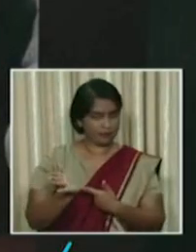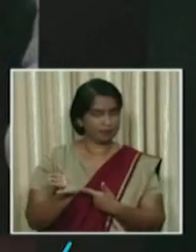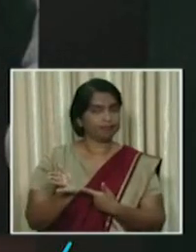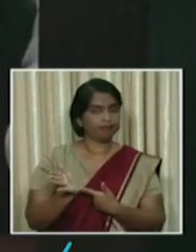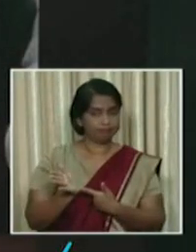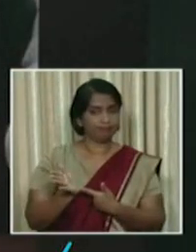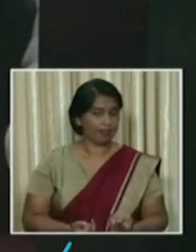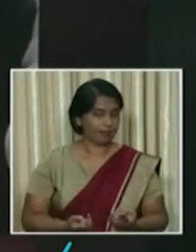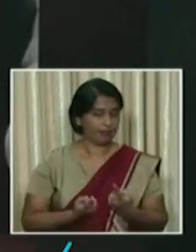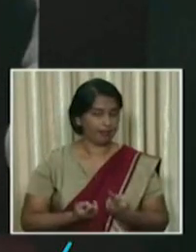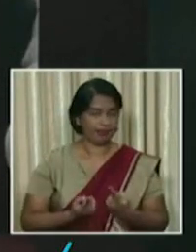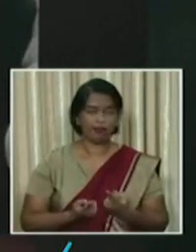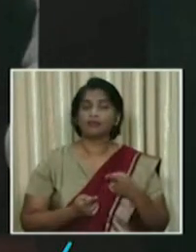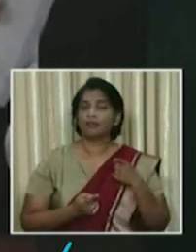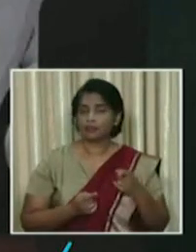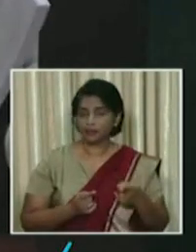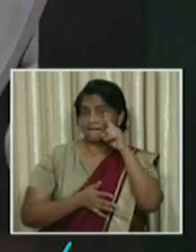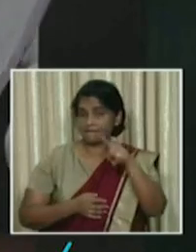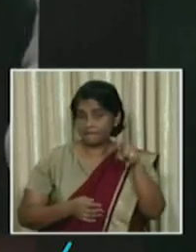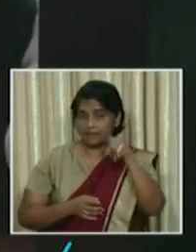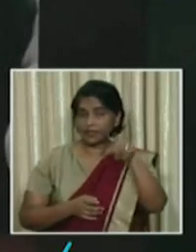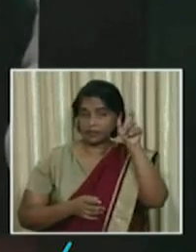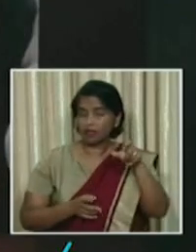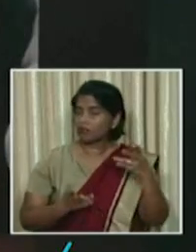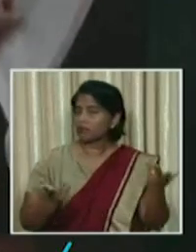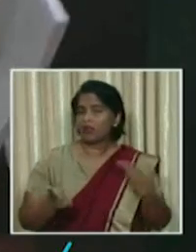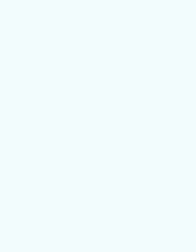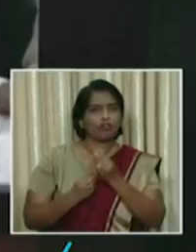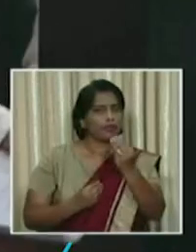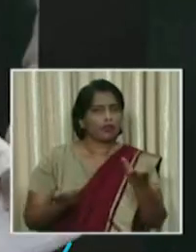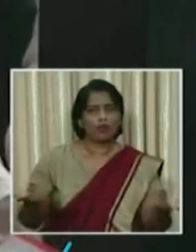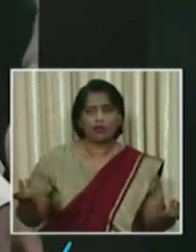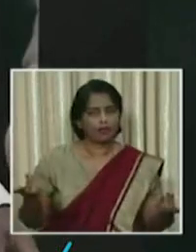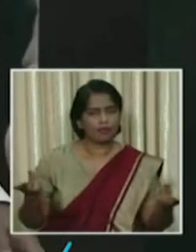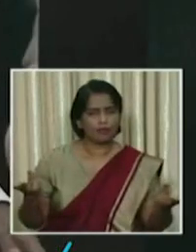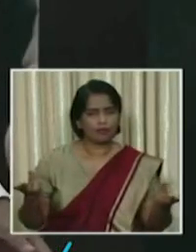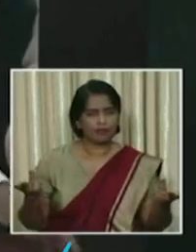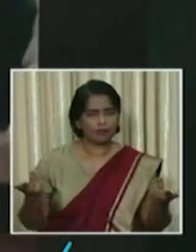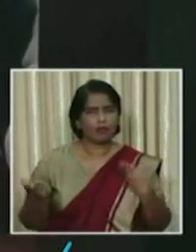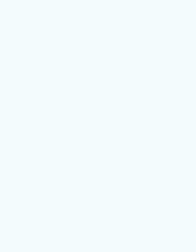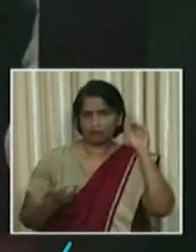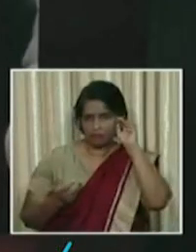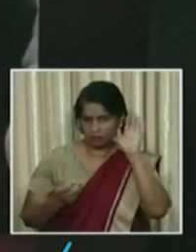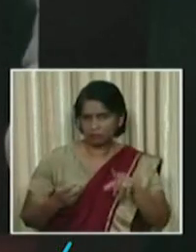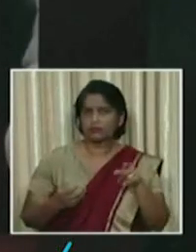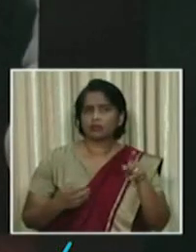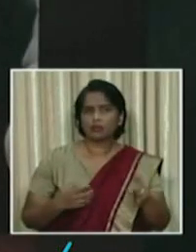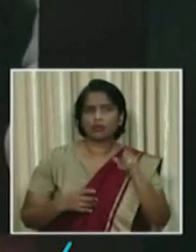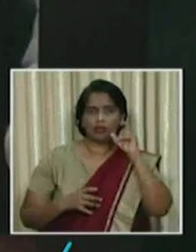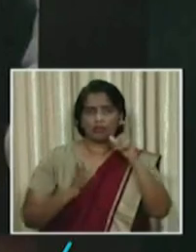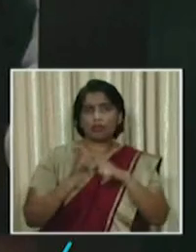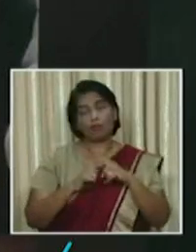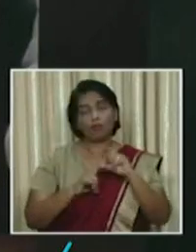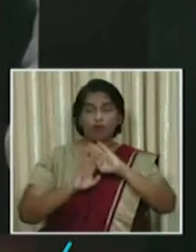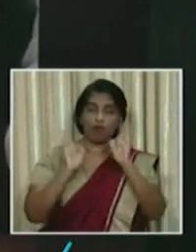තිබෙන අඩුපාඩුකම් වලට මේවා මේ වැරදි කරුවන්ට කොයි වෙලාවෙද ගන්න පියවර? අනිතික මේ අපිට අහන්න ලැබෙනවා මේ කෝප් එකෙන් ඔක්කොම